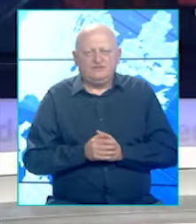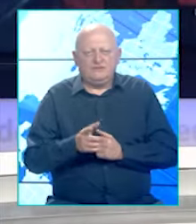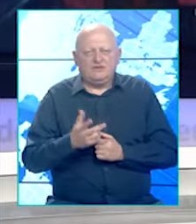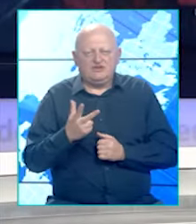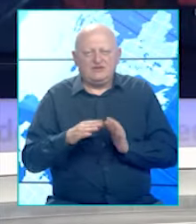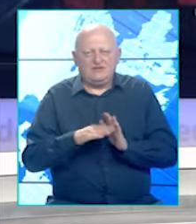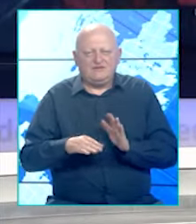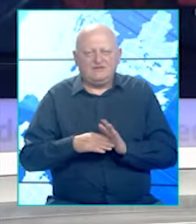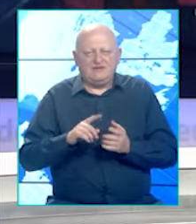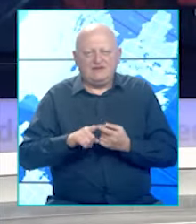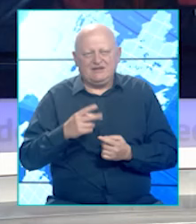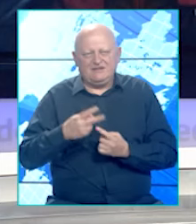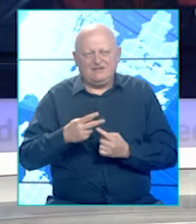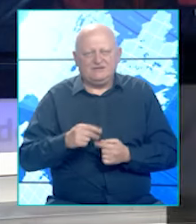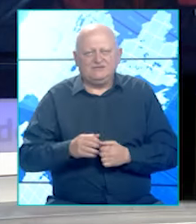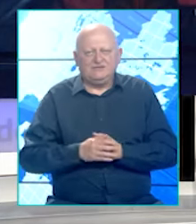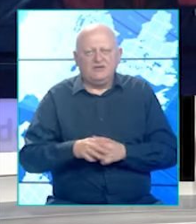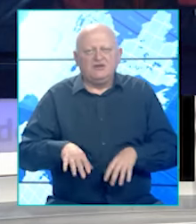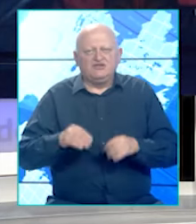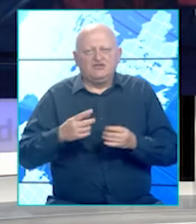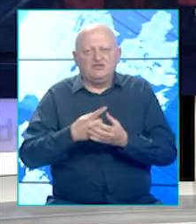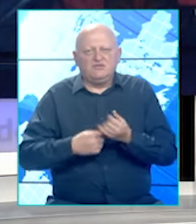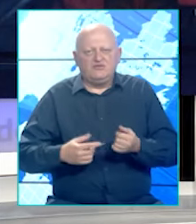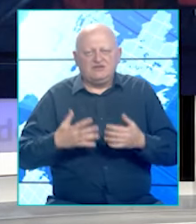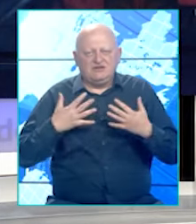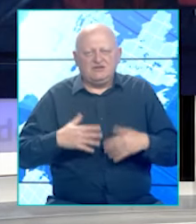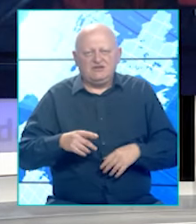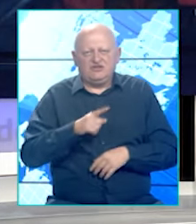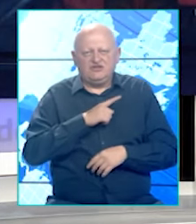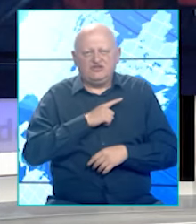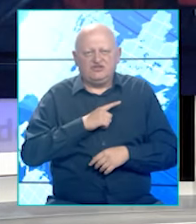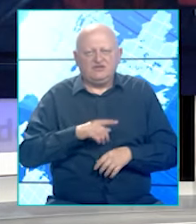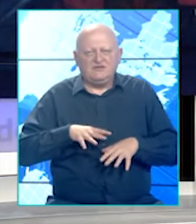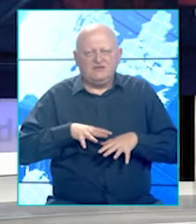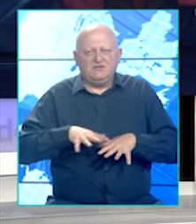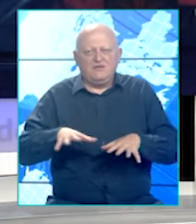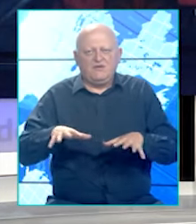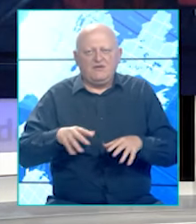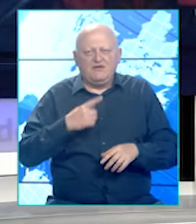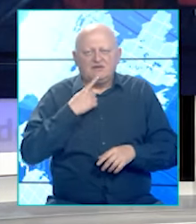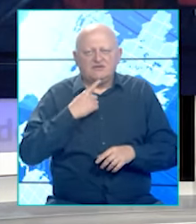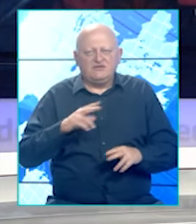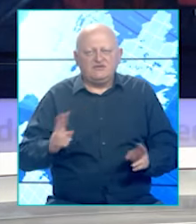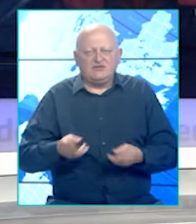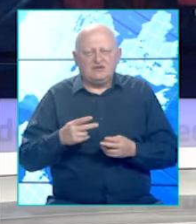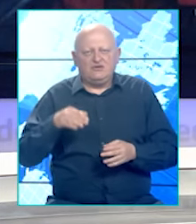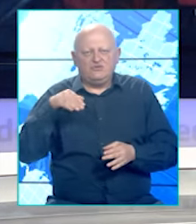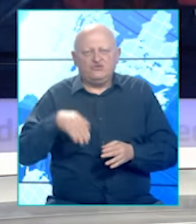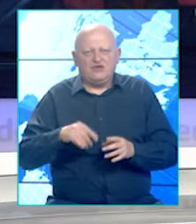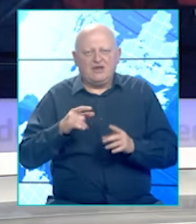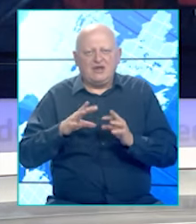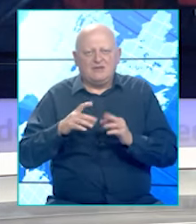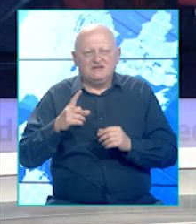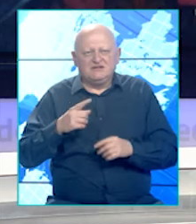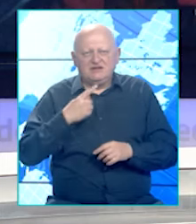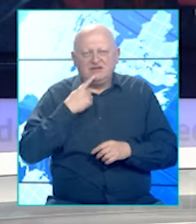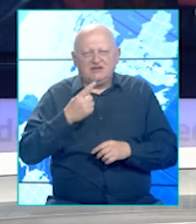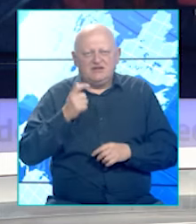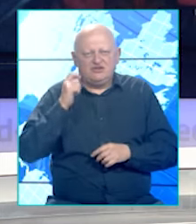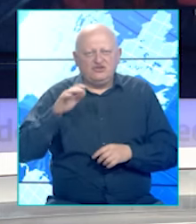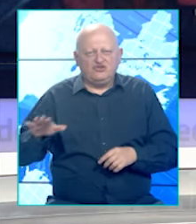Ovo je treći dnevnik federalne televizije. Pronađeno je i posljednje tijelo žrtve razornih poplava za kojim se tragalo u Donjoj